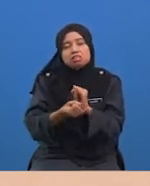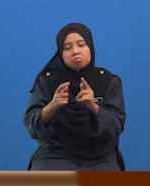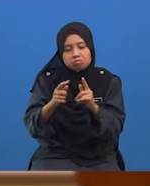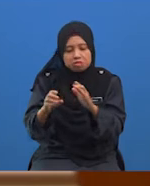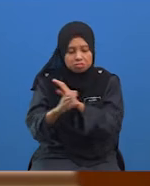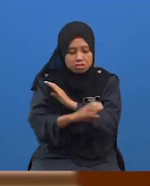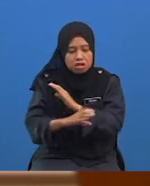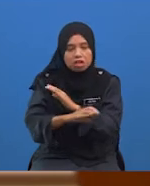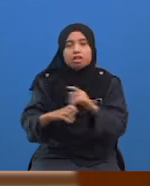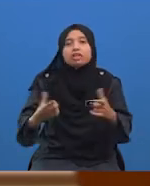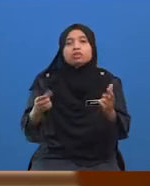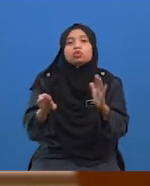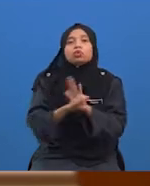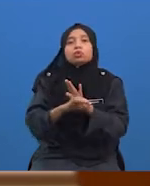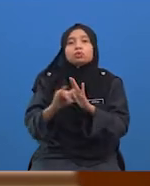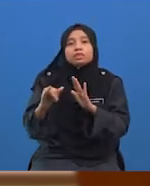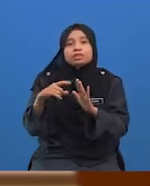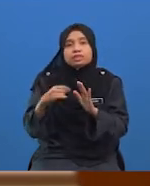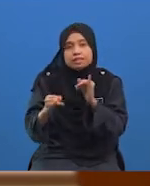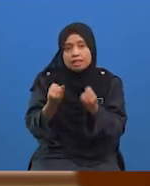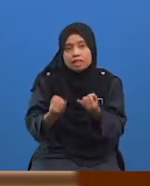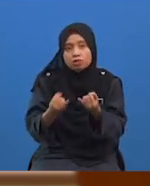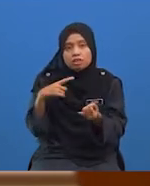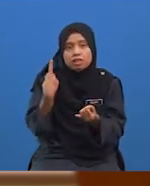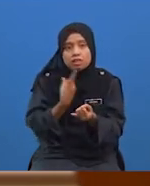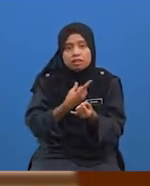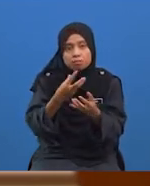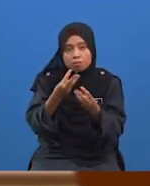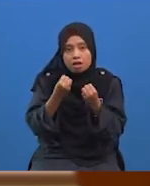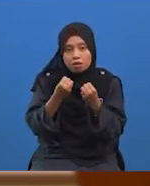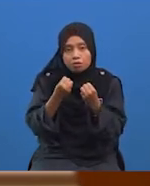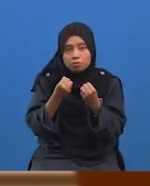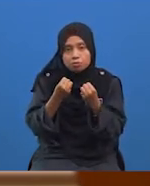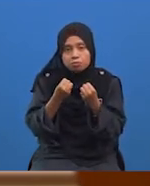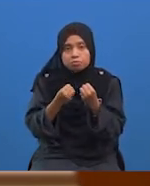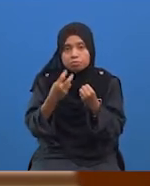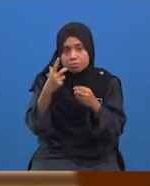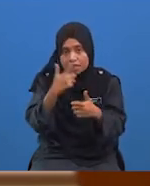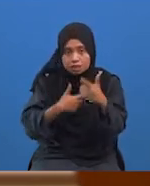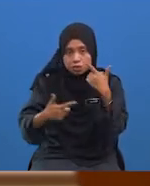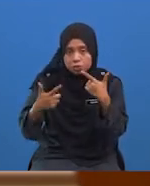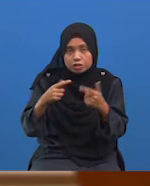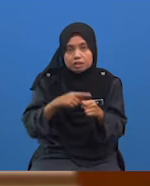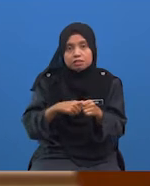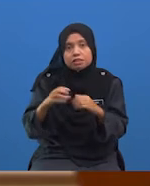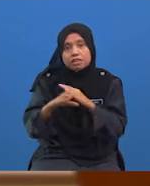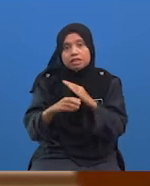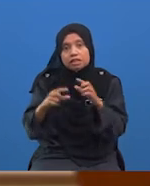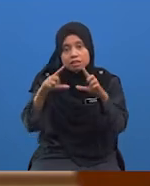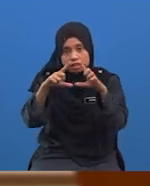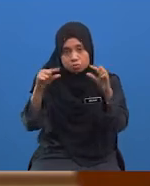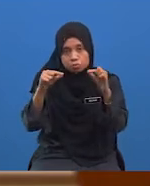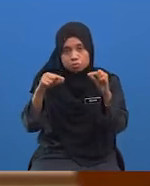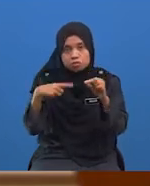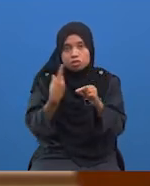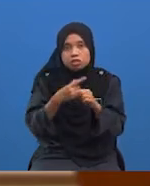lain. Sebagai contoh, jika kita ingin melancong ke negara seperti Jepun, banyak keperluan harian yang